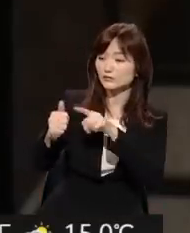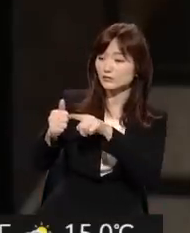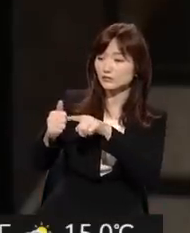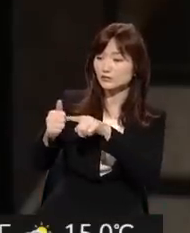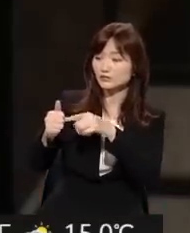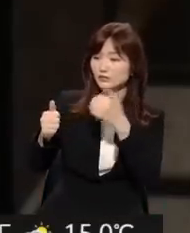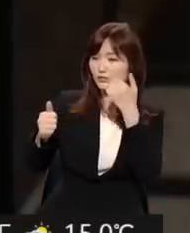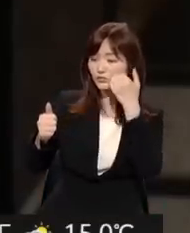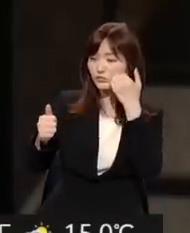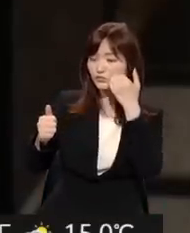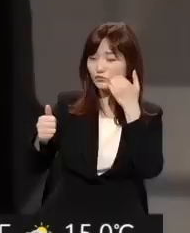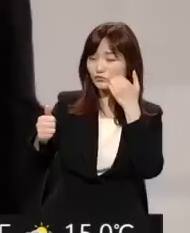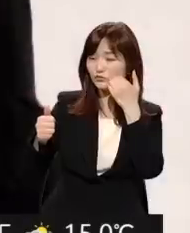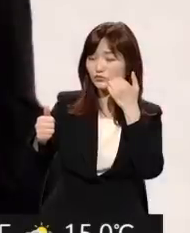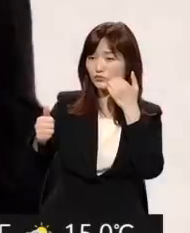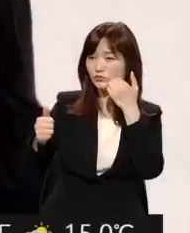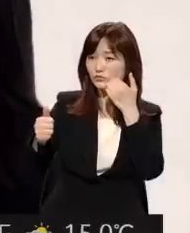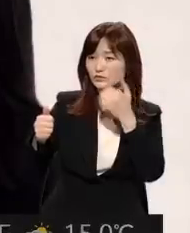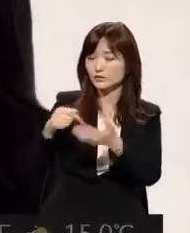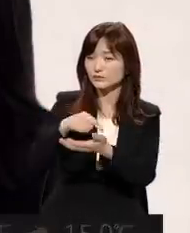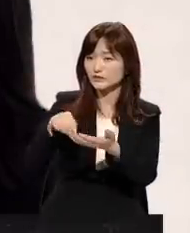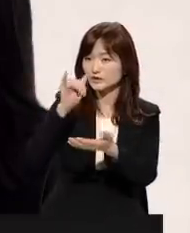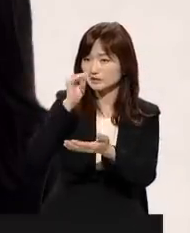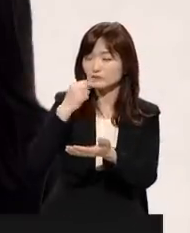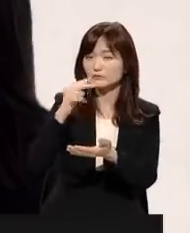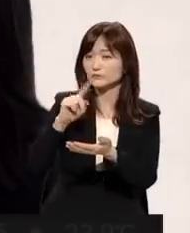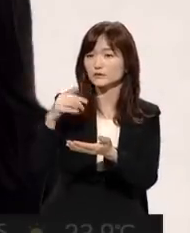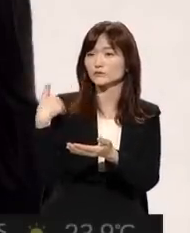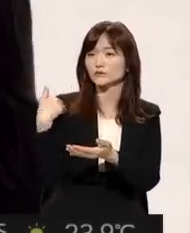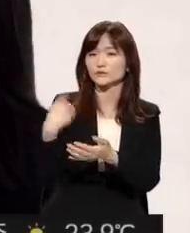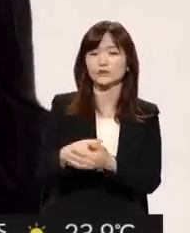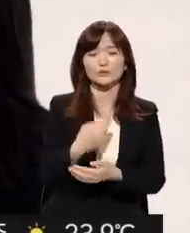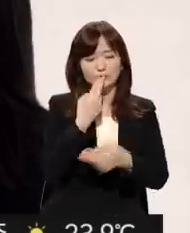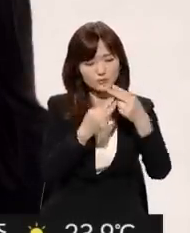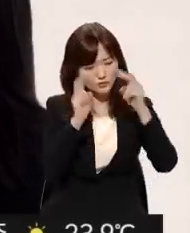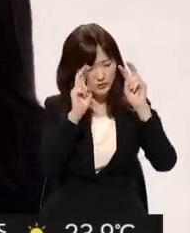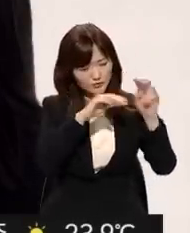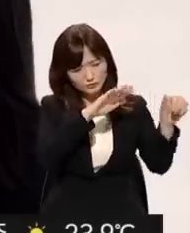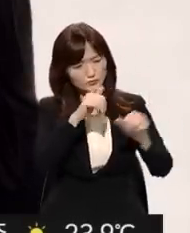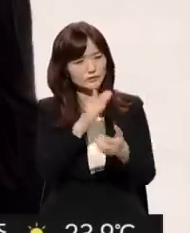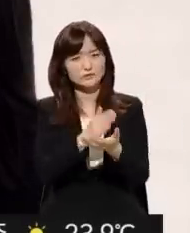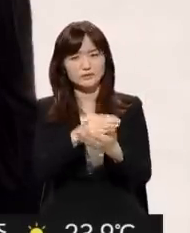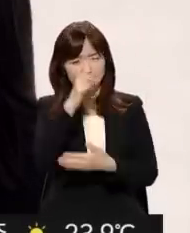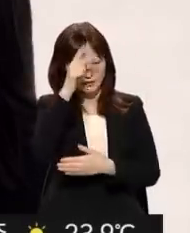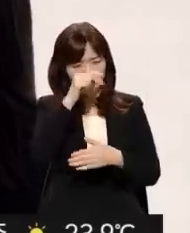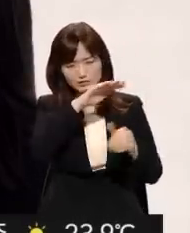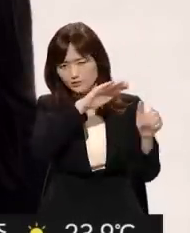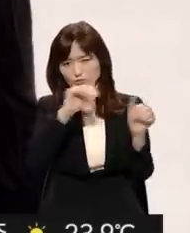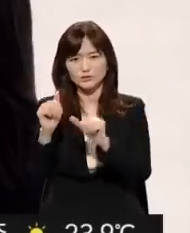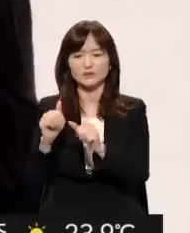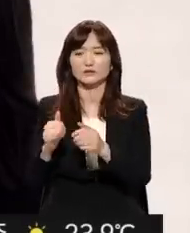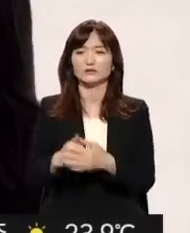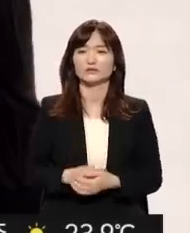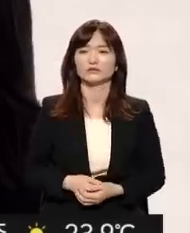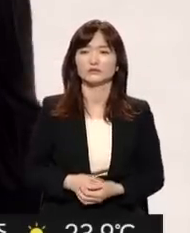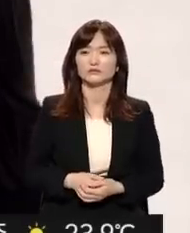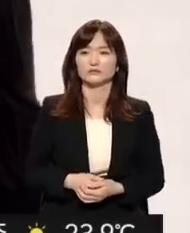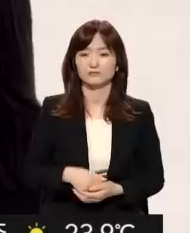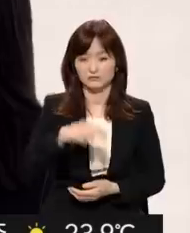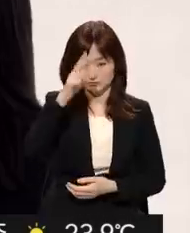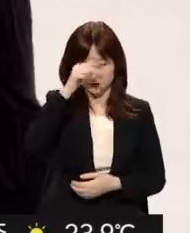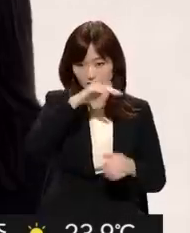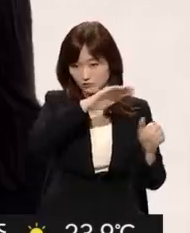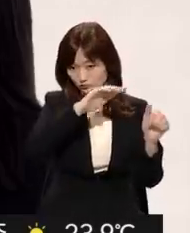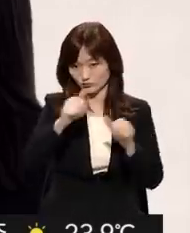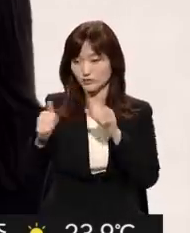누가 을인지는 모르겠지만 그쪽에서 아니다 이거 그냥 저 보험회사 부르지 말고 경찰 불러야 한다. 라고 이야기를 했대요. 그래서 경찰